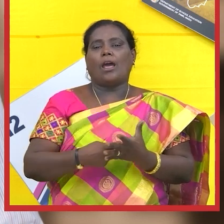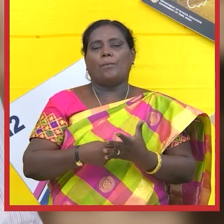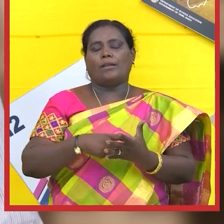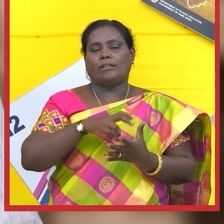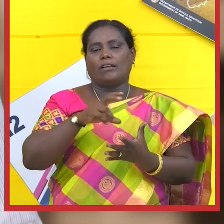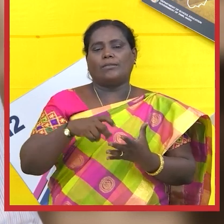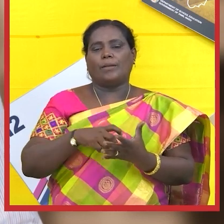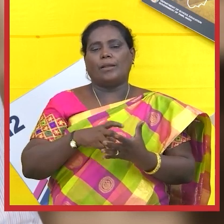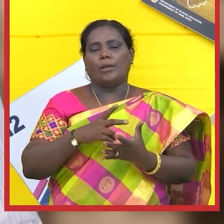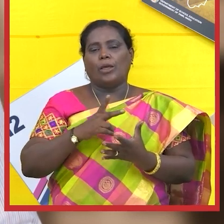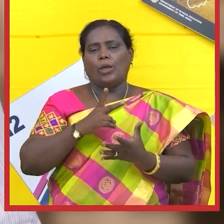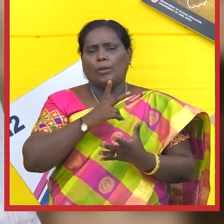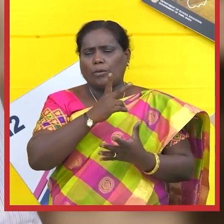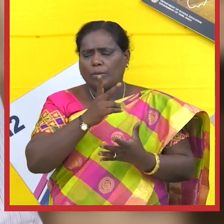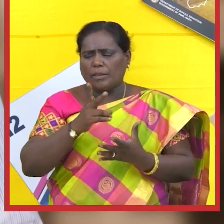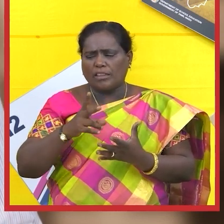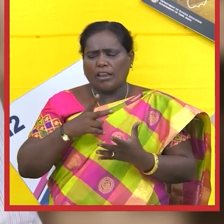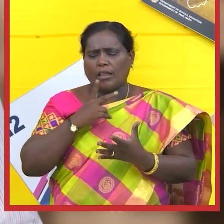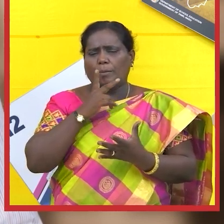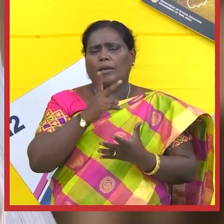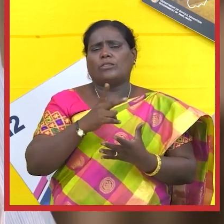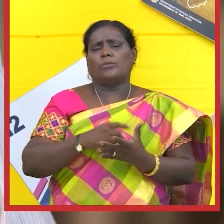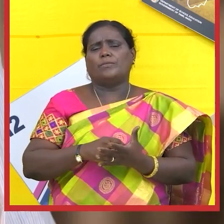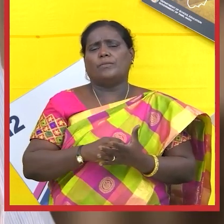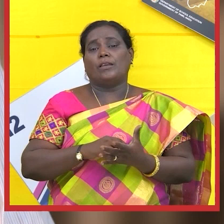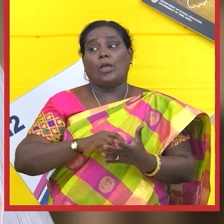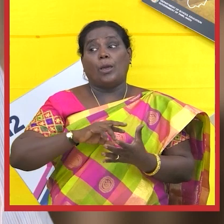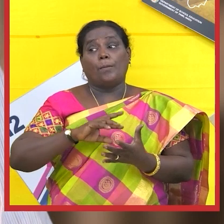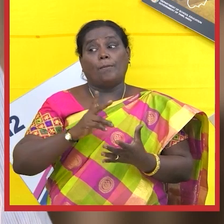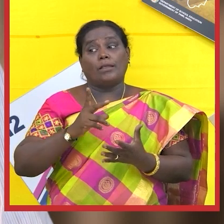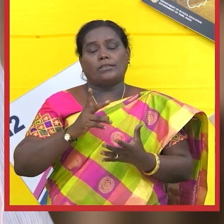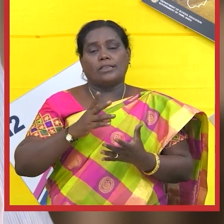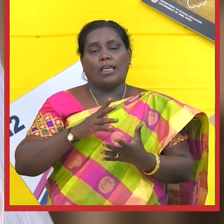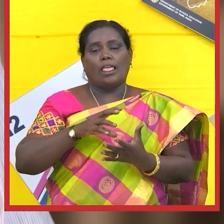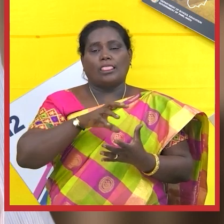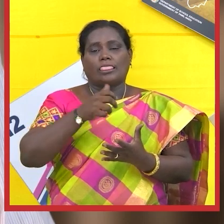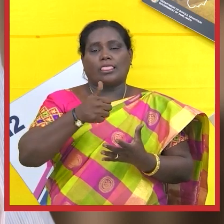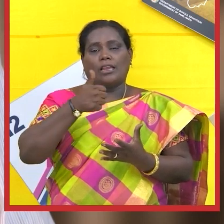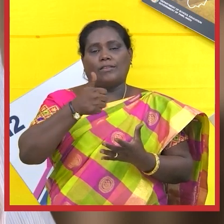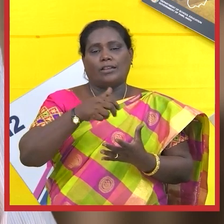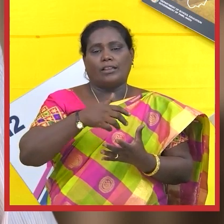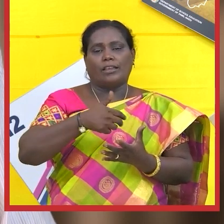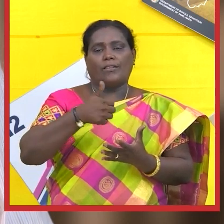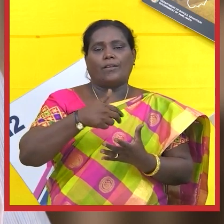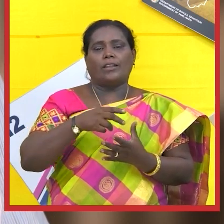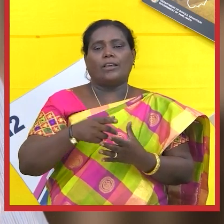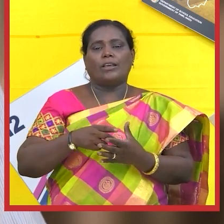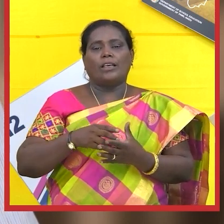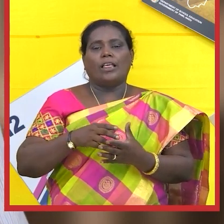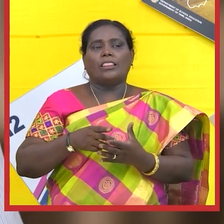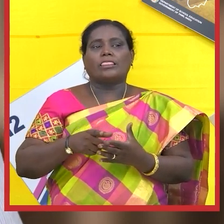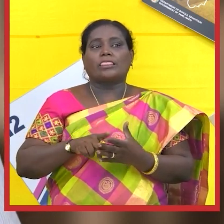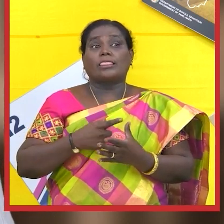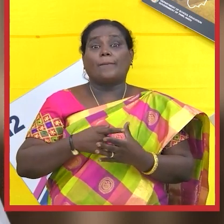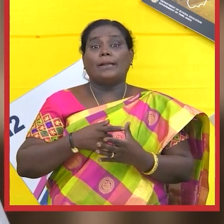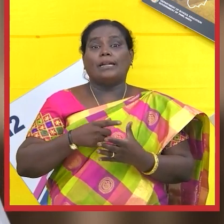கால்டுவேல் இவர்களை பற்றியெல்லாம் நாம் படித்தோம் மற்ற தலைவர்கள் எவ்வாறு அந்த தமிழ் இலக்கியத்திற்கு